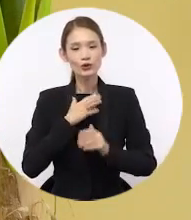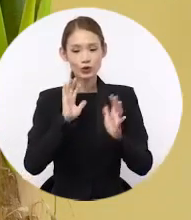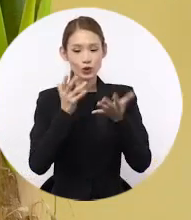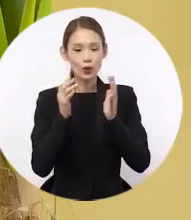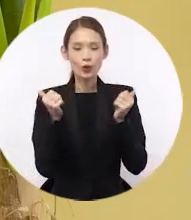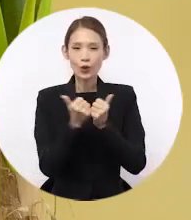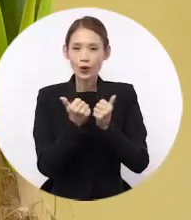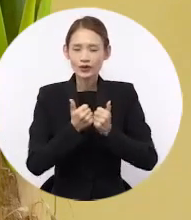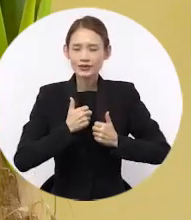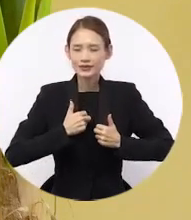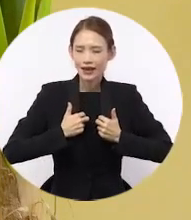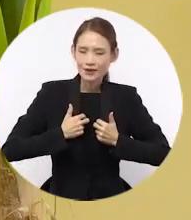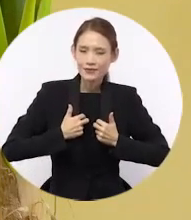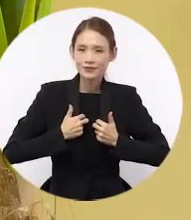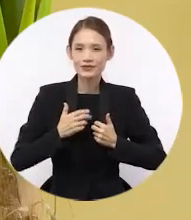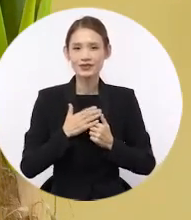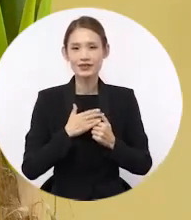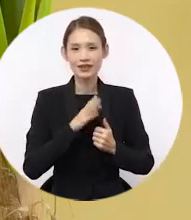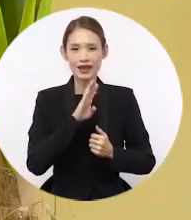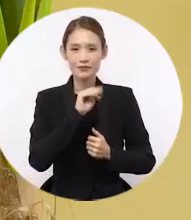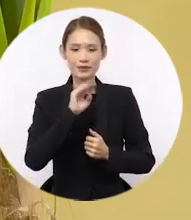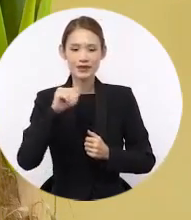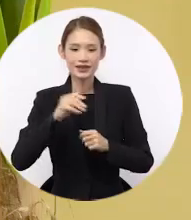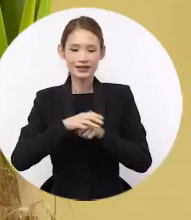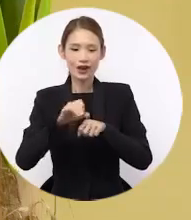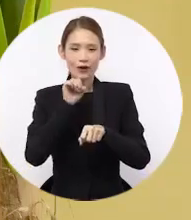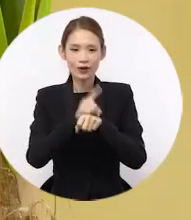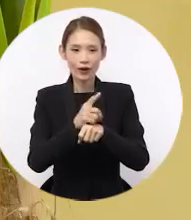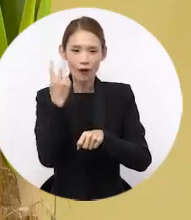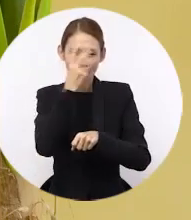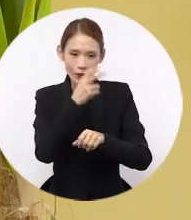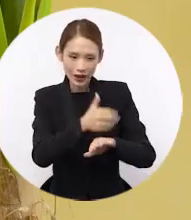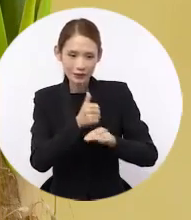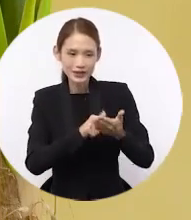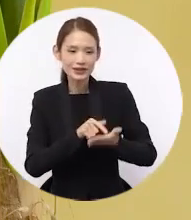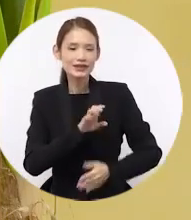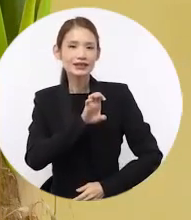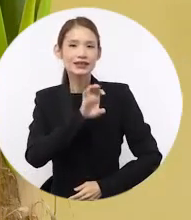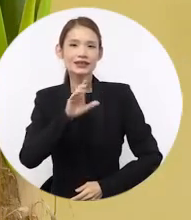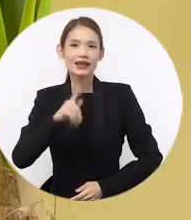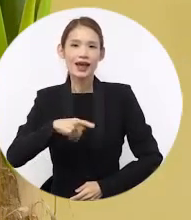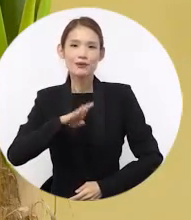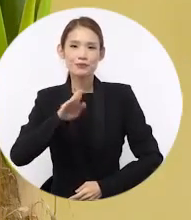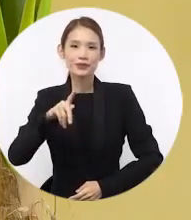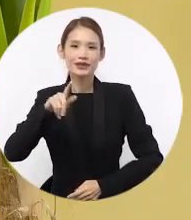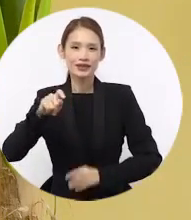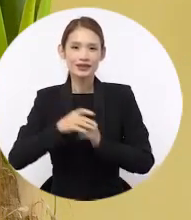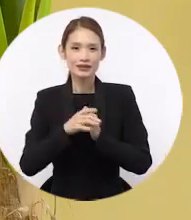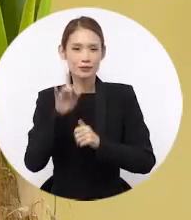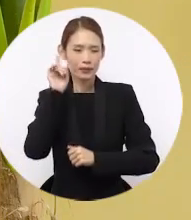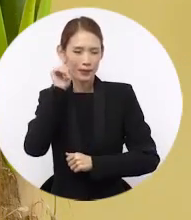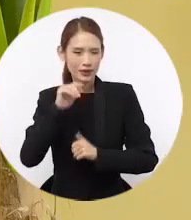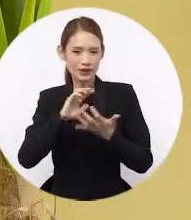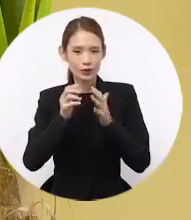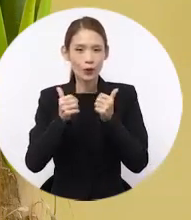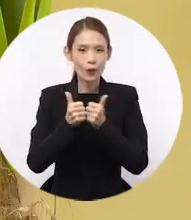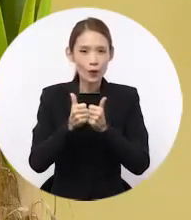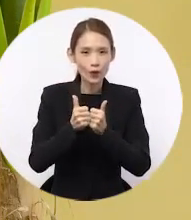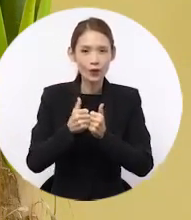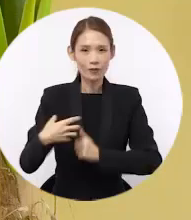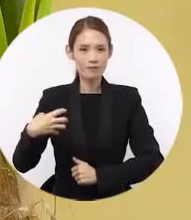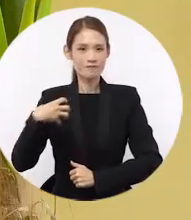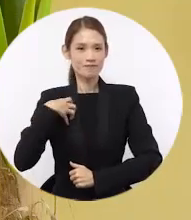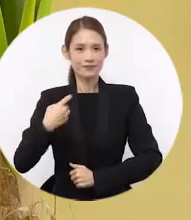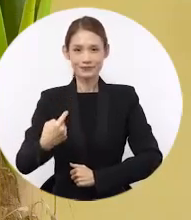저도 이렇게 토론을 참 즐기거든요. 오. 제가 또 MBTI가 ENTP예요. 아~ 맨날 예, 토론만 하는